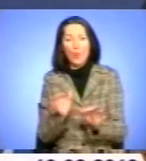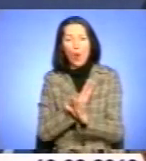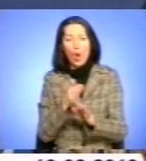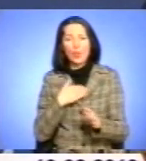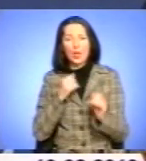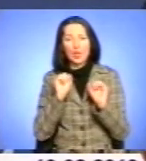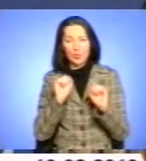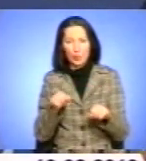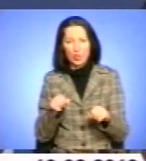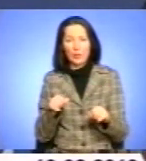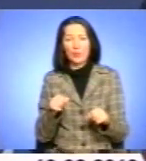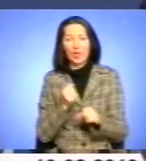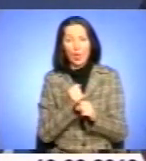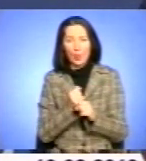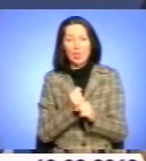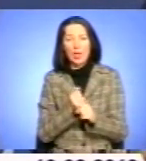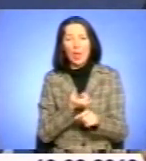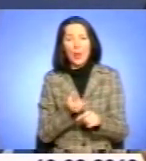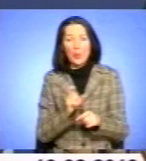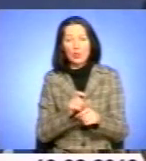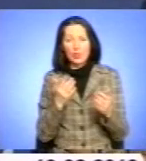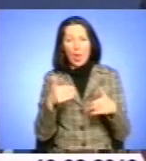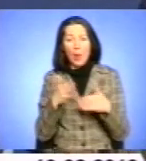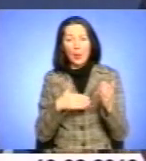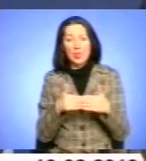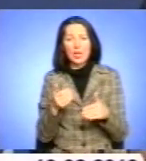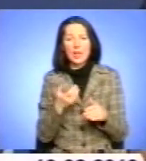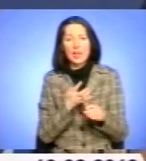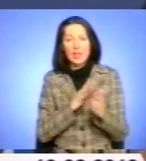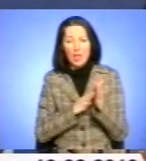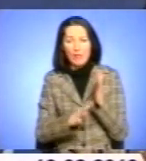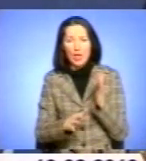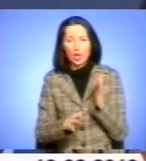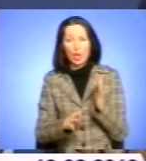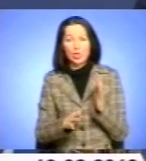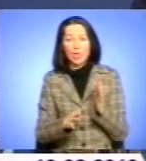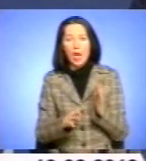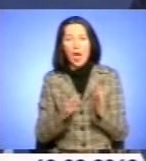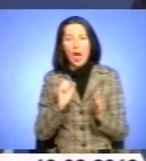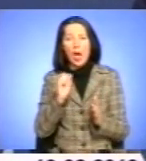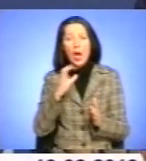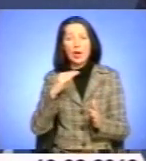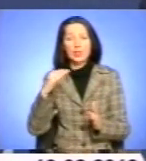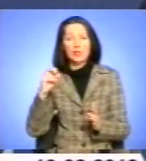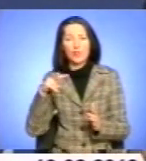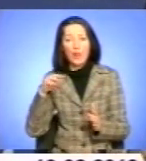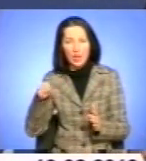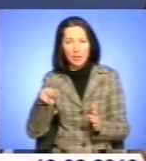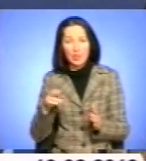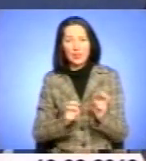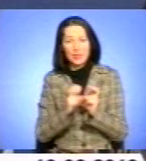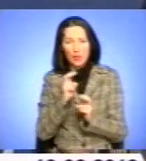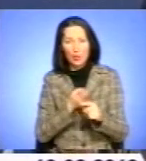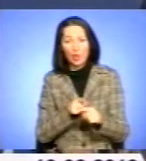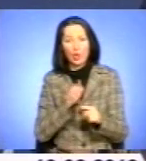сможем ввести в работу более, я уже почти практически все готово, более 90 асфальтовых заводов, которые будут